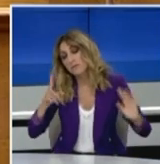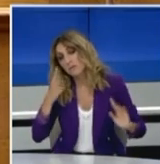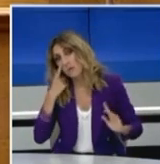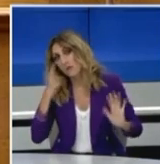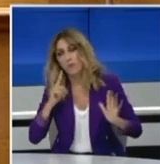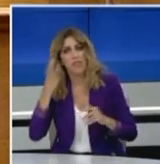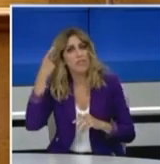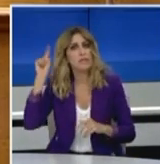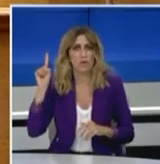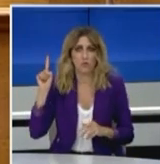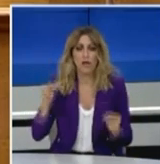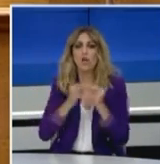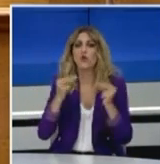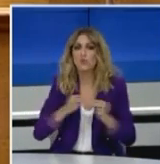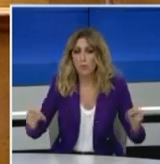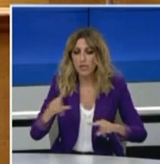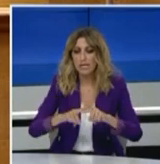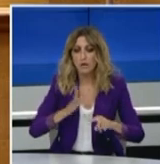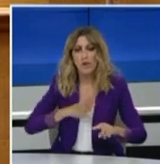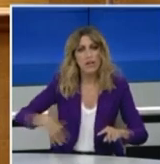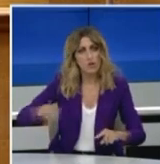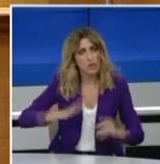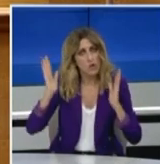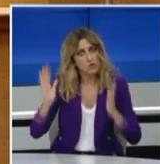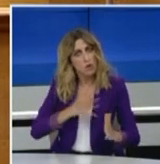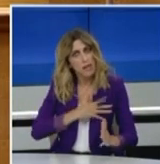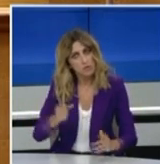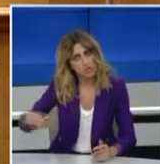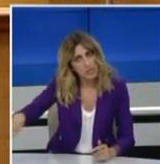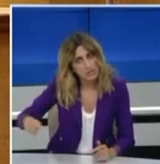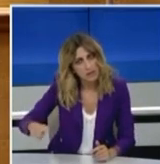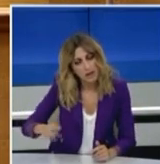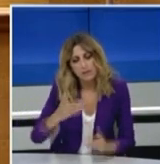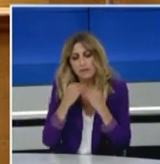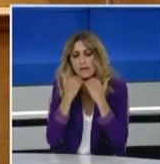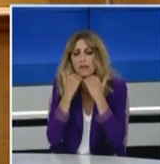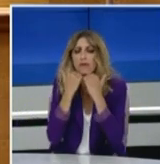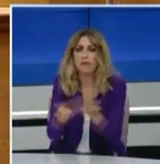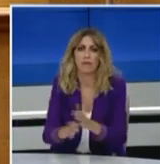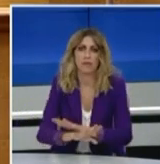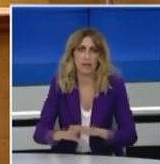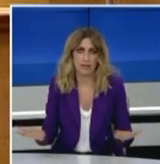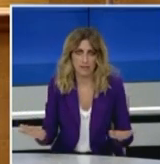ελληνικό λαό. Δεν μπορεί να σας έχει κανείς καμιά εμπιστοσύνη. Κυρίες και κύριοι,